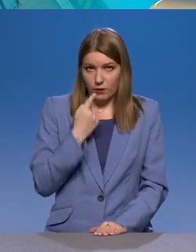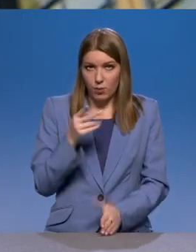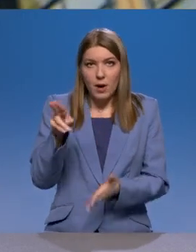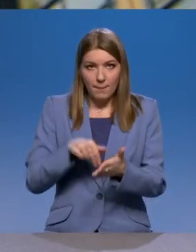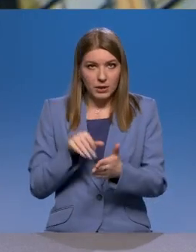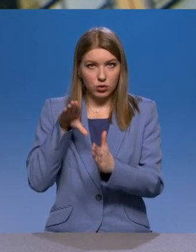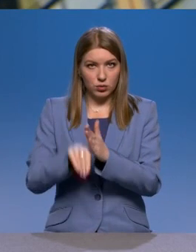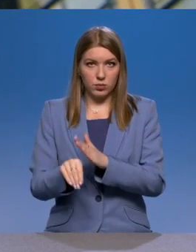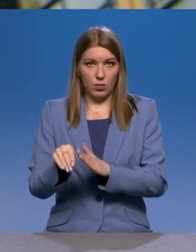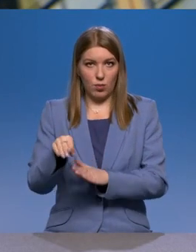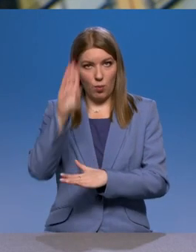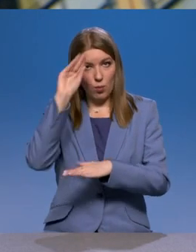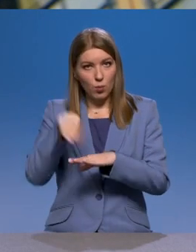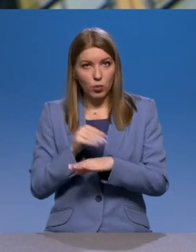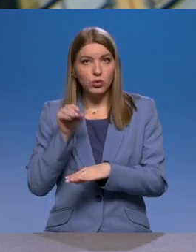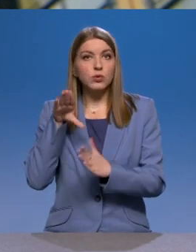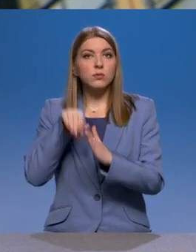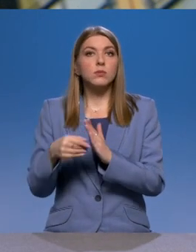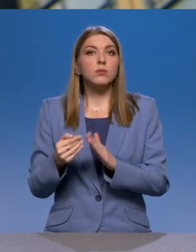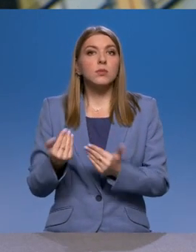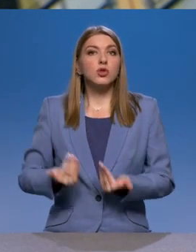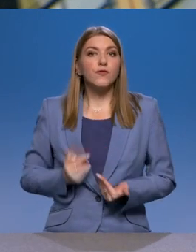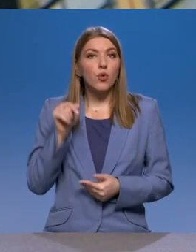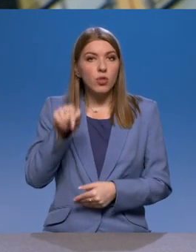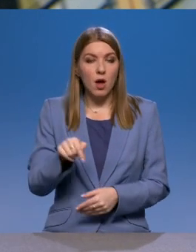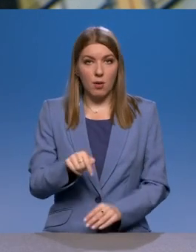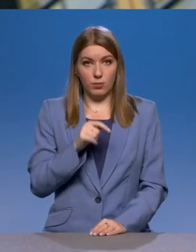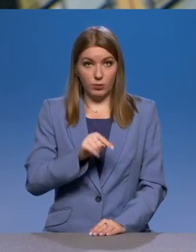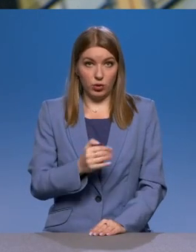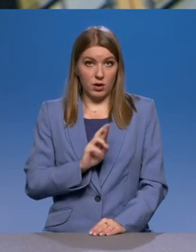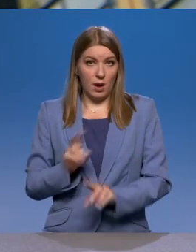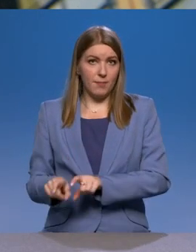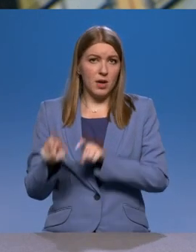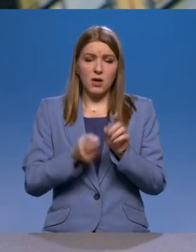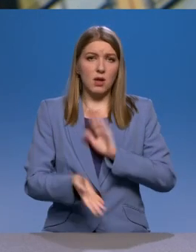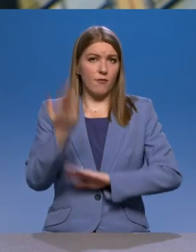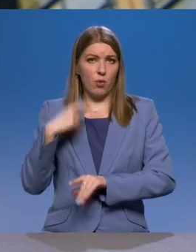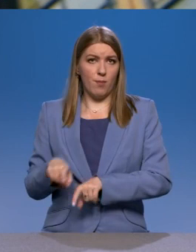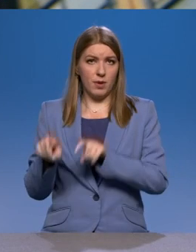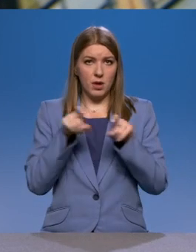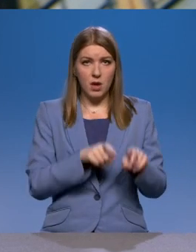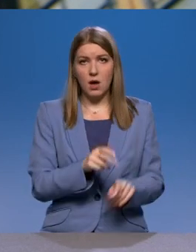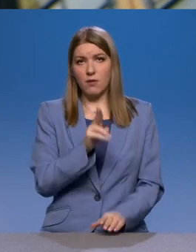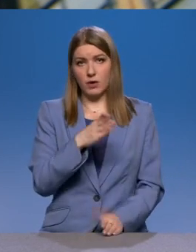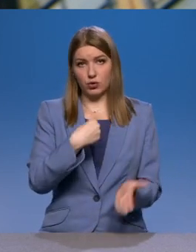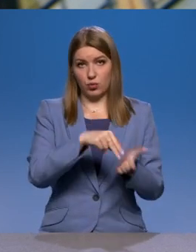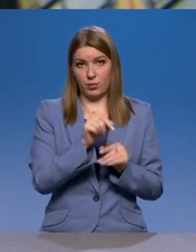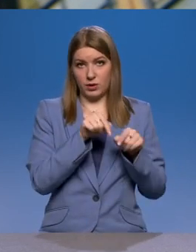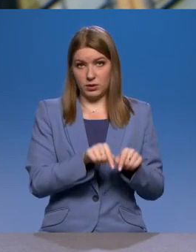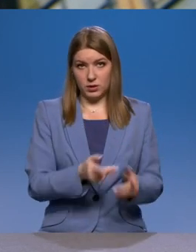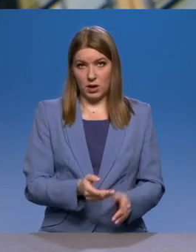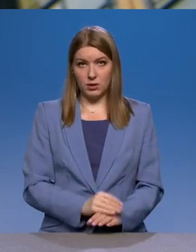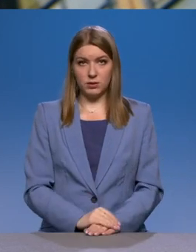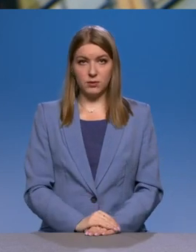живет он там. Потому что я переехала сюда давно уже. купила квартиру здесь. Я одна